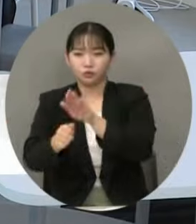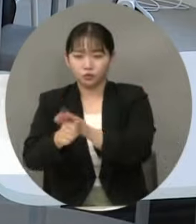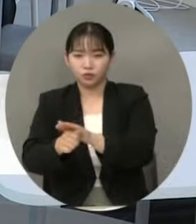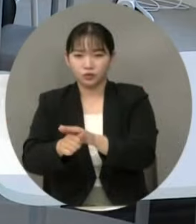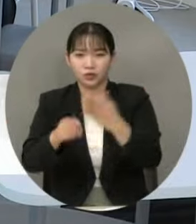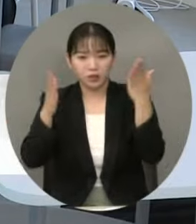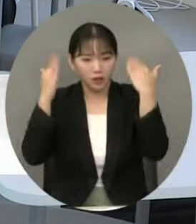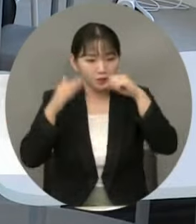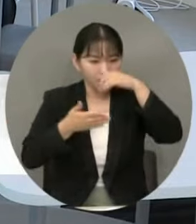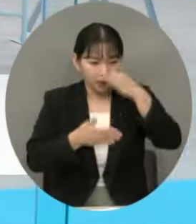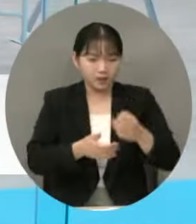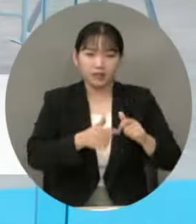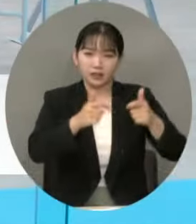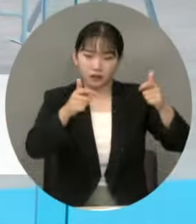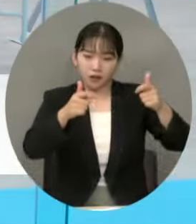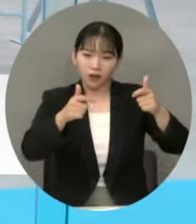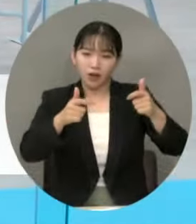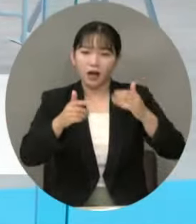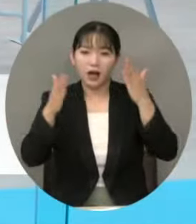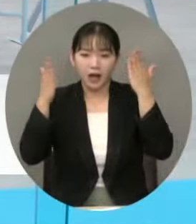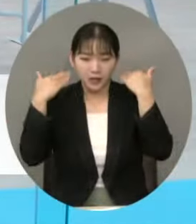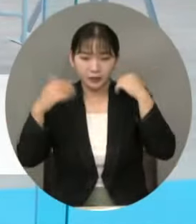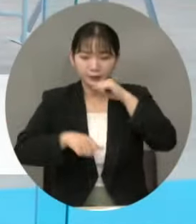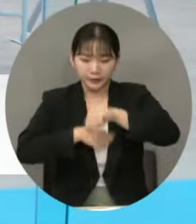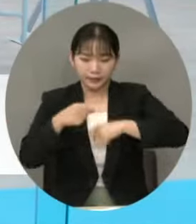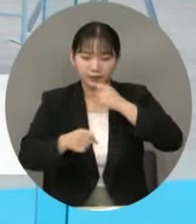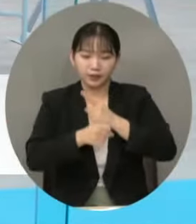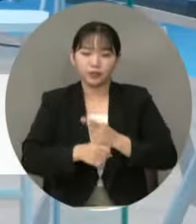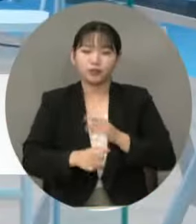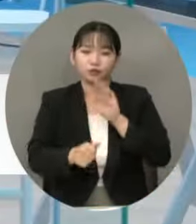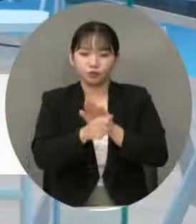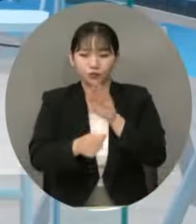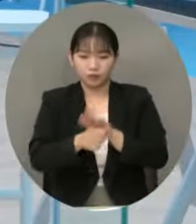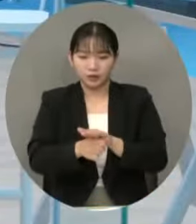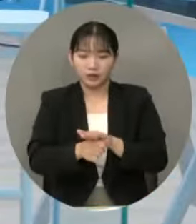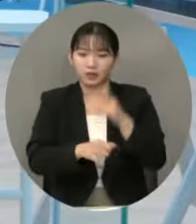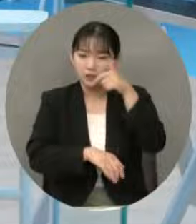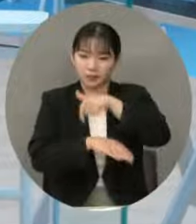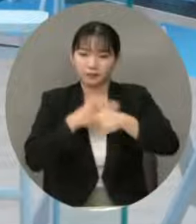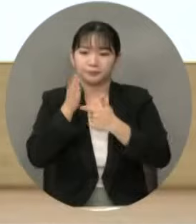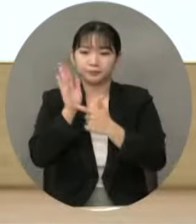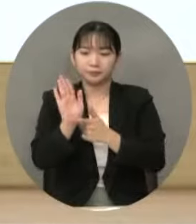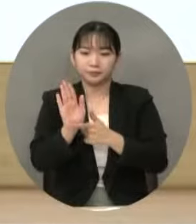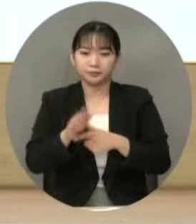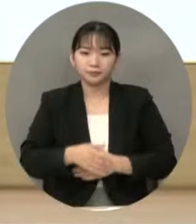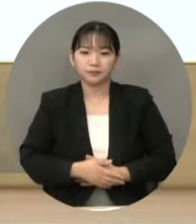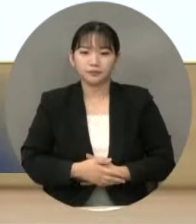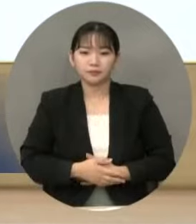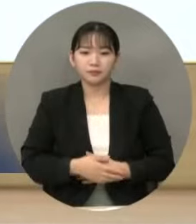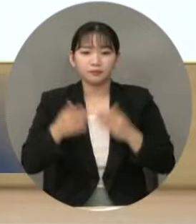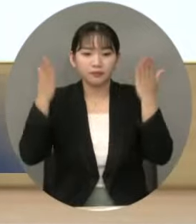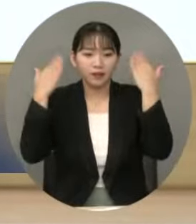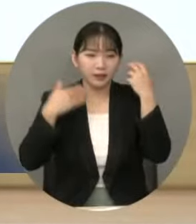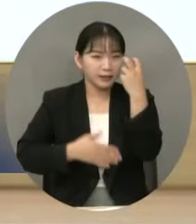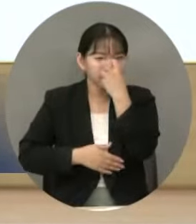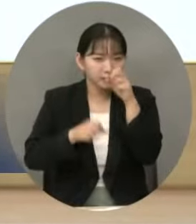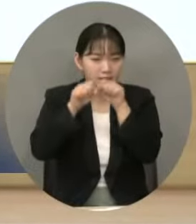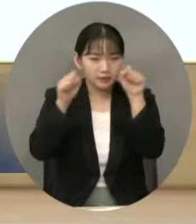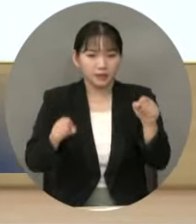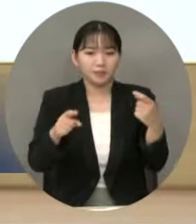학교 예산 확대를 통해 학교의 자율성을 강화하겠다는 방침도 밝혔습니다. 학교 감사 시스템